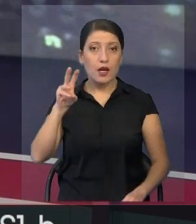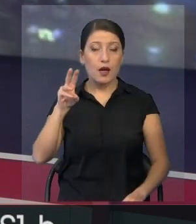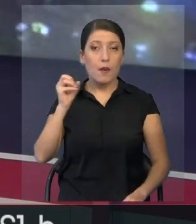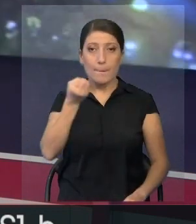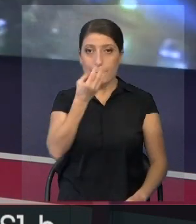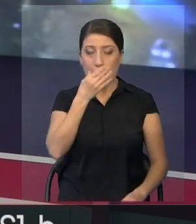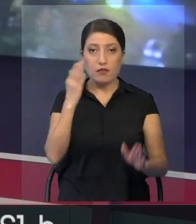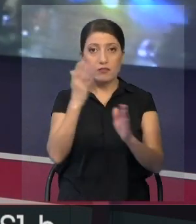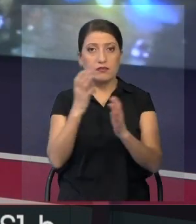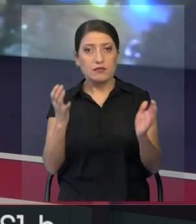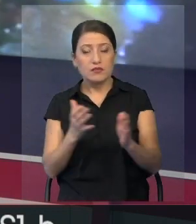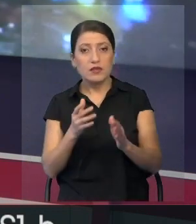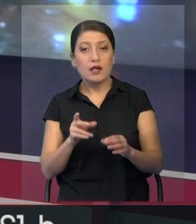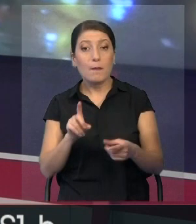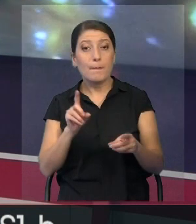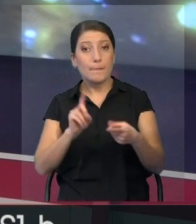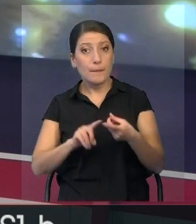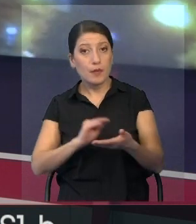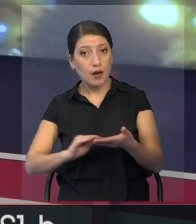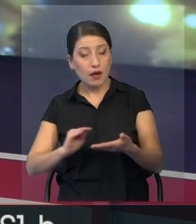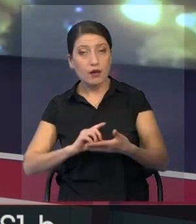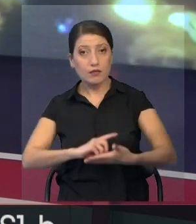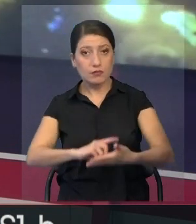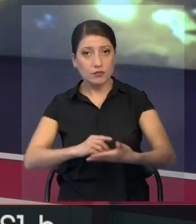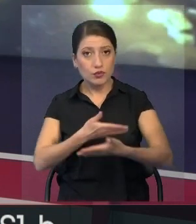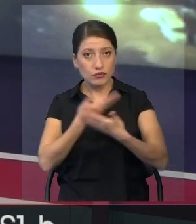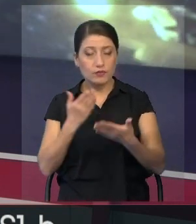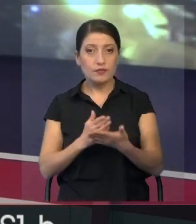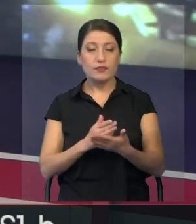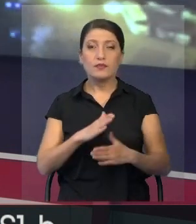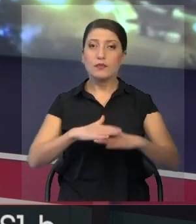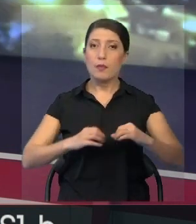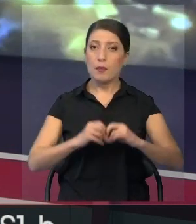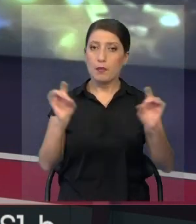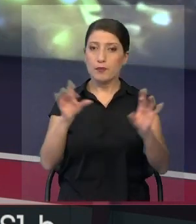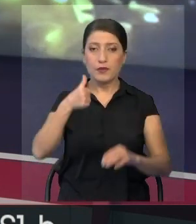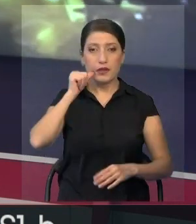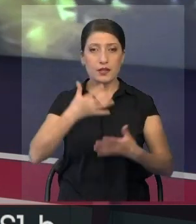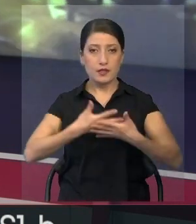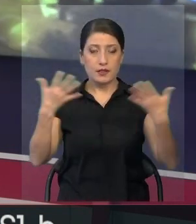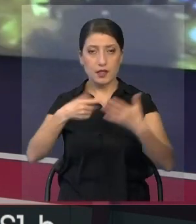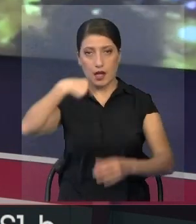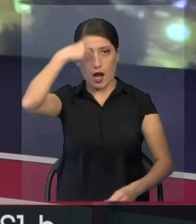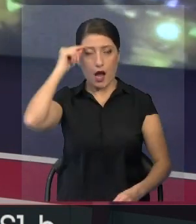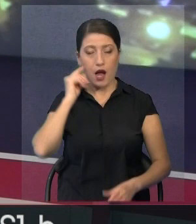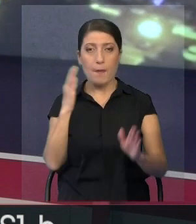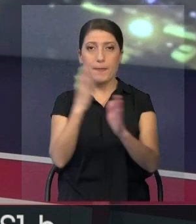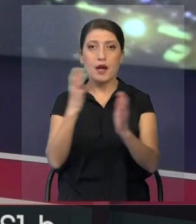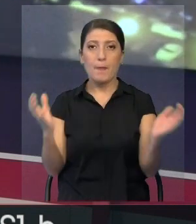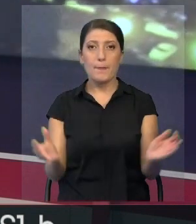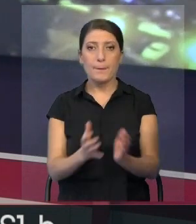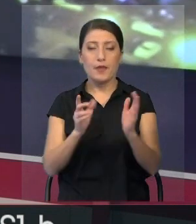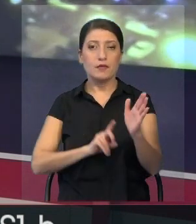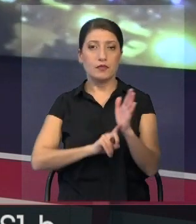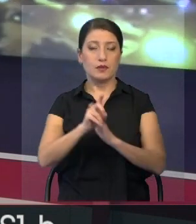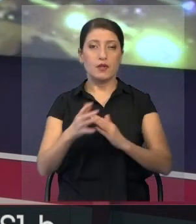էկոտերորի բրիտանական հետքին անդրադարձել են Փաշինյանն ու Մուրը, թե ոչ։ Վերլուծաբանները նկատել են, որ 3 կեսօրին Ադրբեջանի էկոակտիվիստները